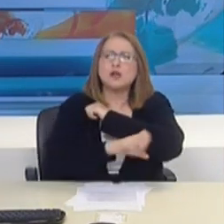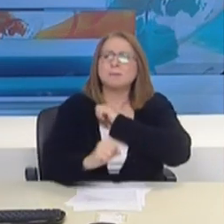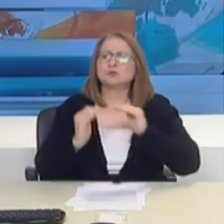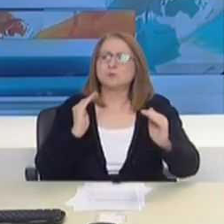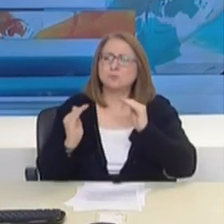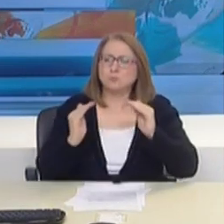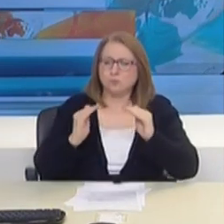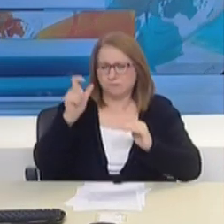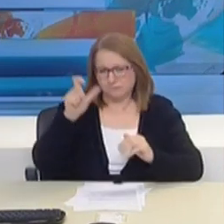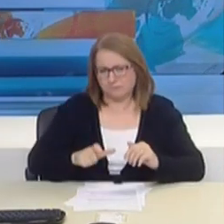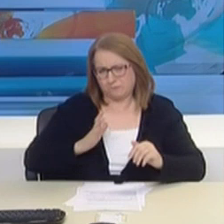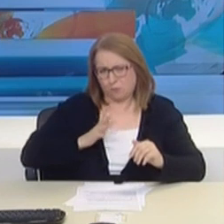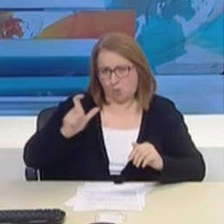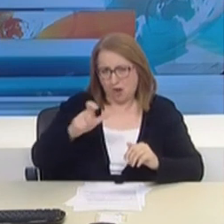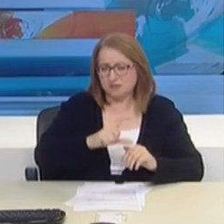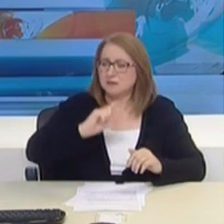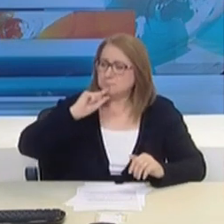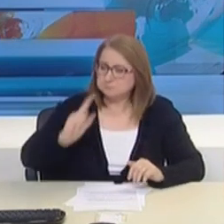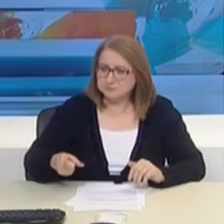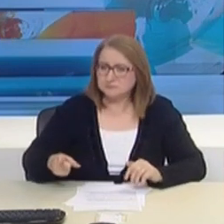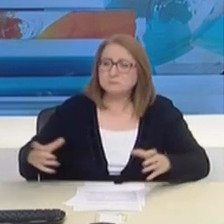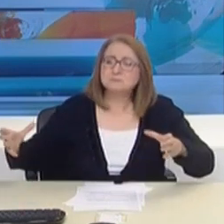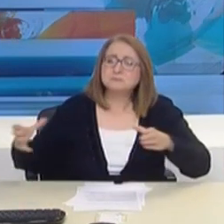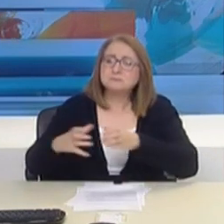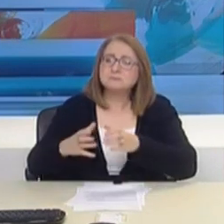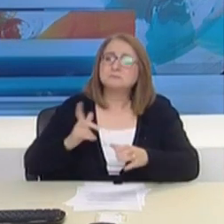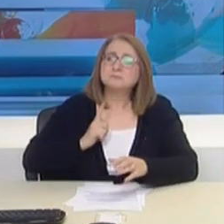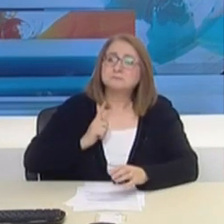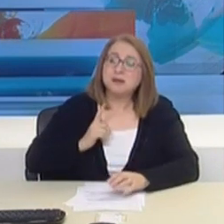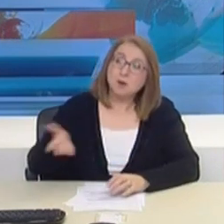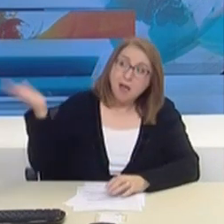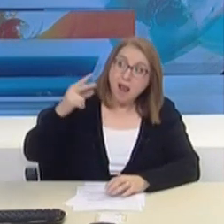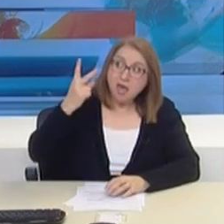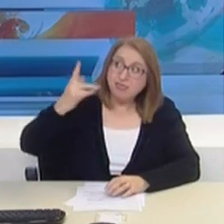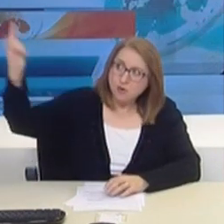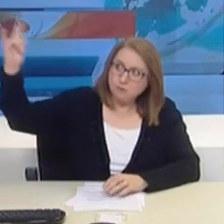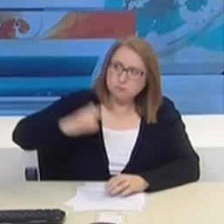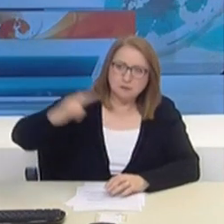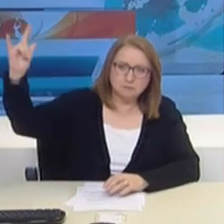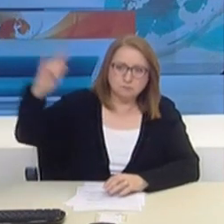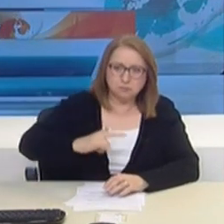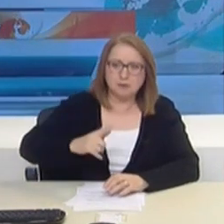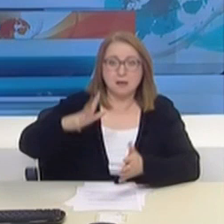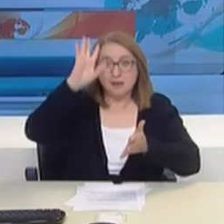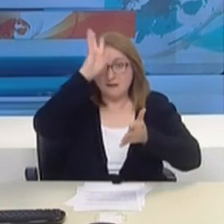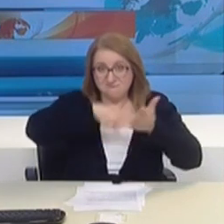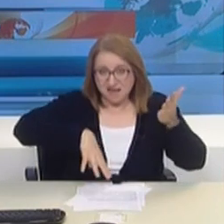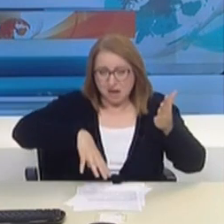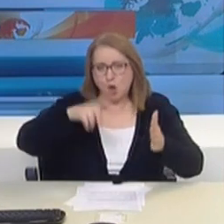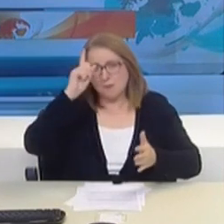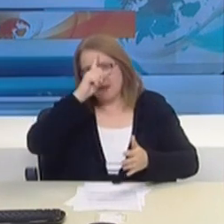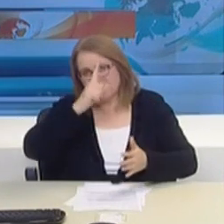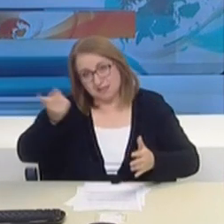Βασίλη του Παπαγεωργίου, να κινήσει τις διαδικασίες, διότι περιμέναμε άλλες 2 πτήσεις, από μία από Βαρκελόνη και μία από